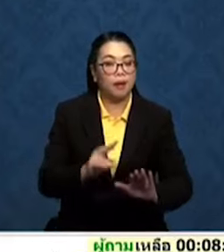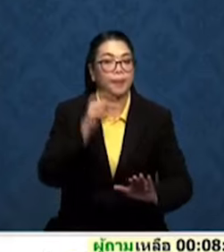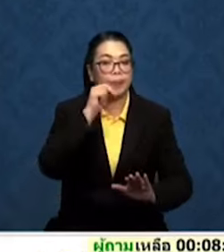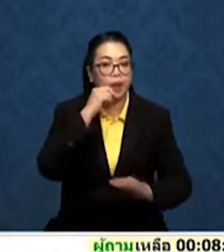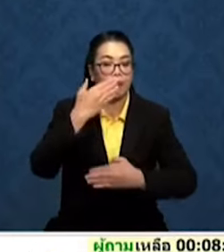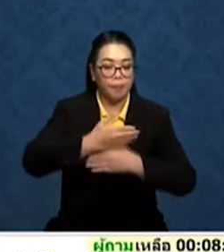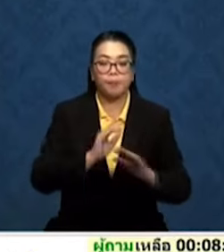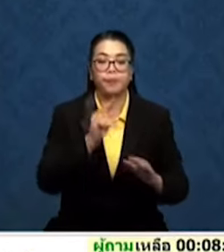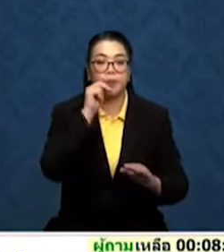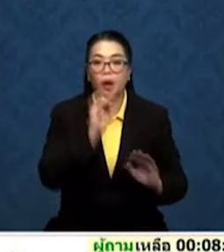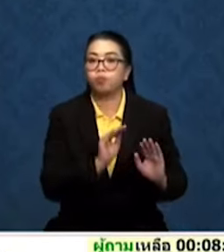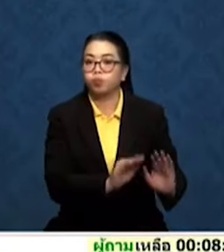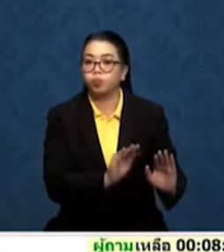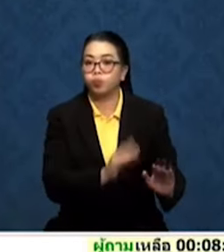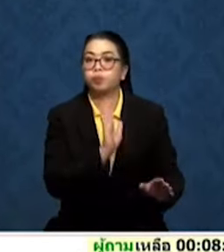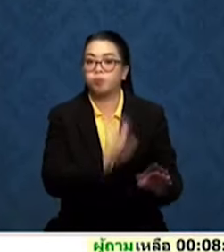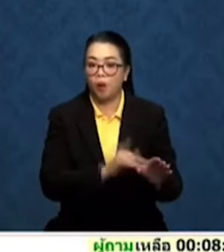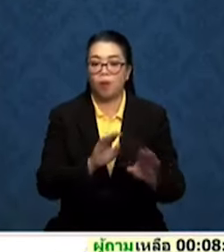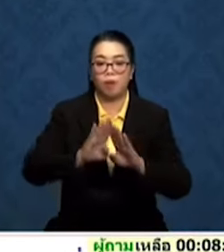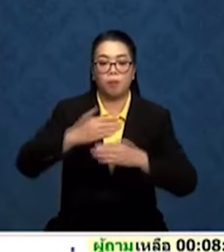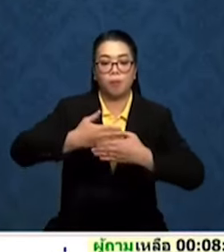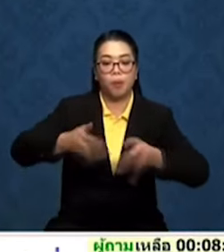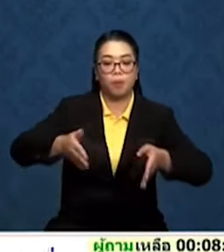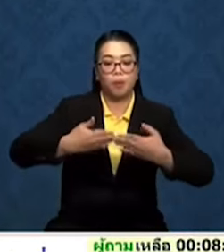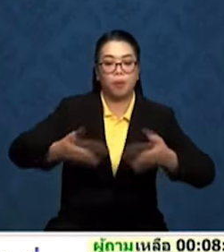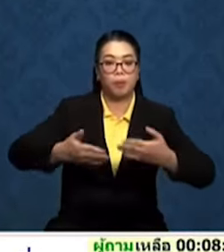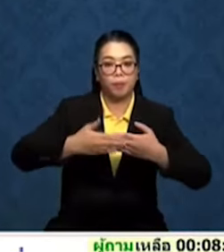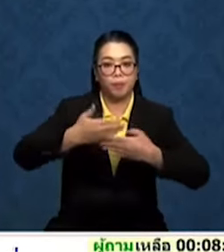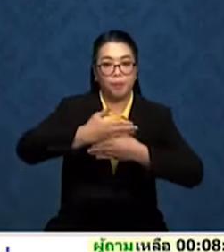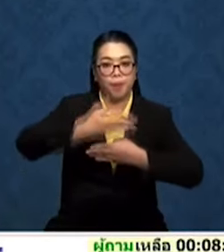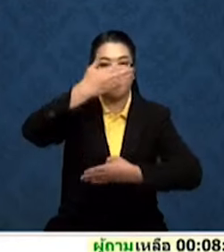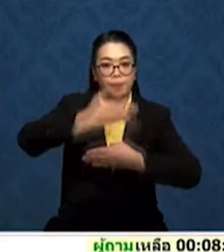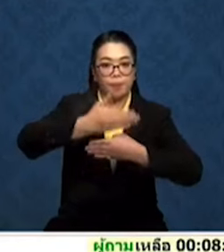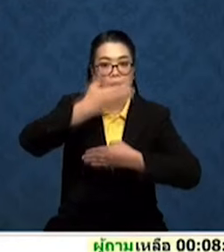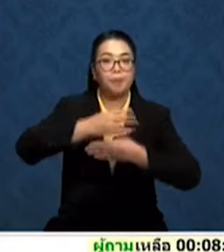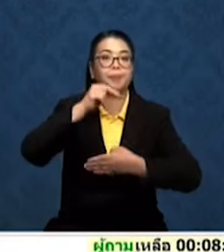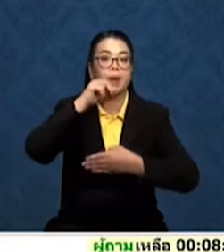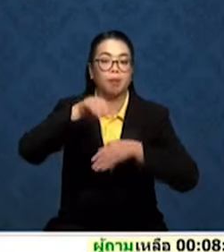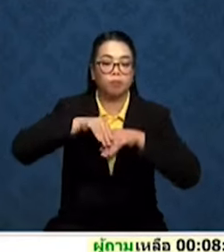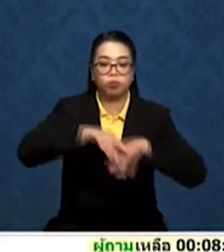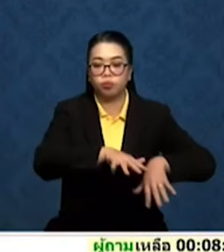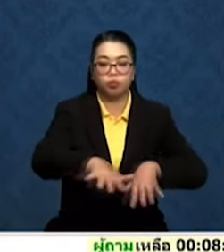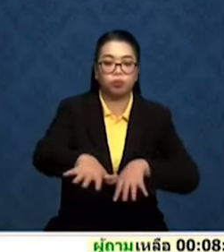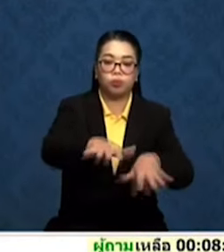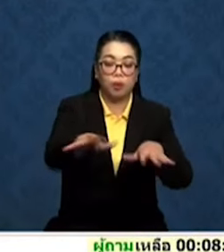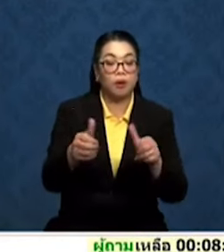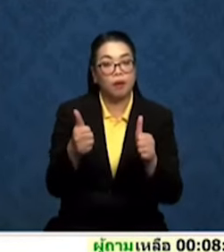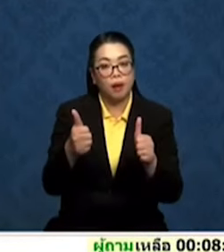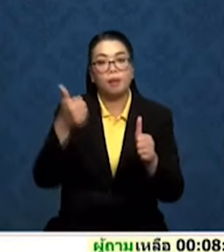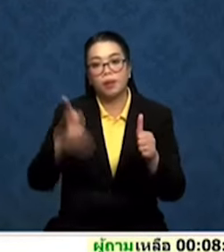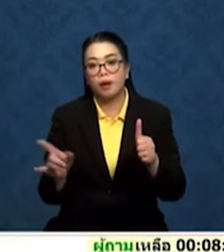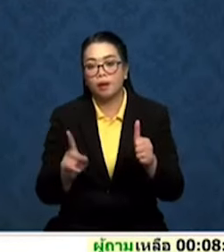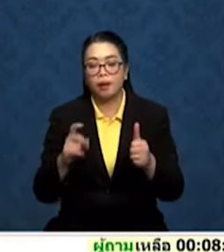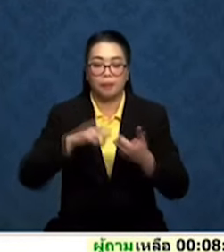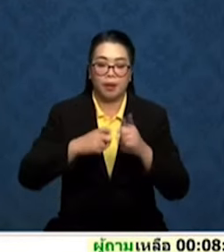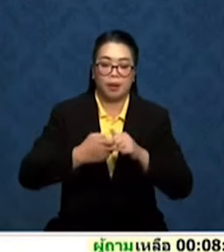ขนาดกลางขนาดเล็กนะครับประตูระบายน้ำนะครับความสามารถในการระบายน้ำออกไปยังคลองคลองย่อยคลองซอยต่างๆเนี่ยที่ไหน